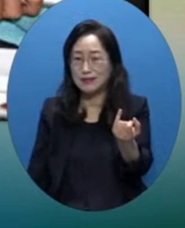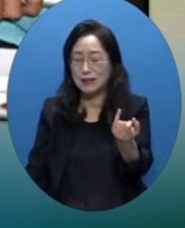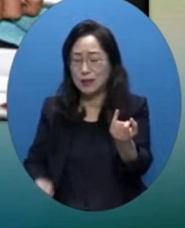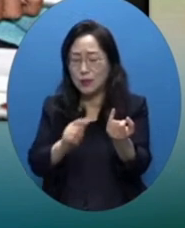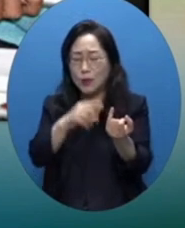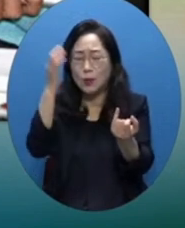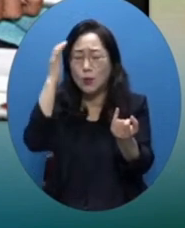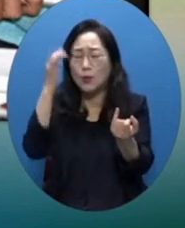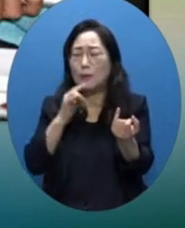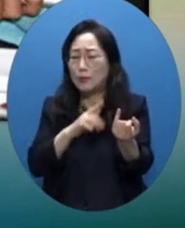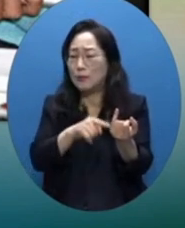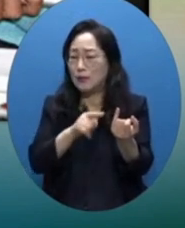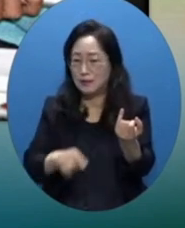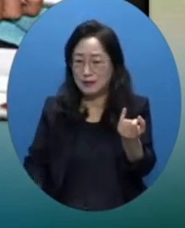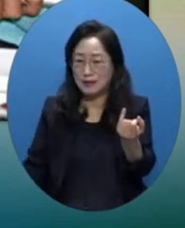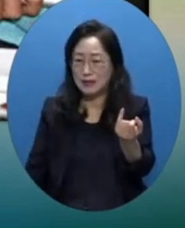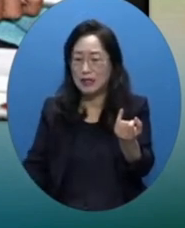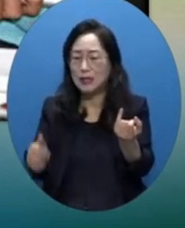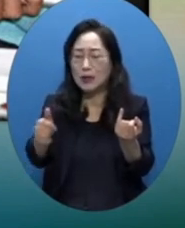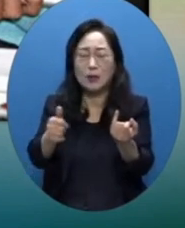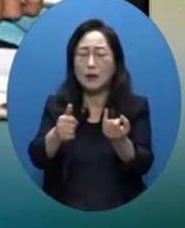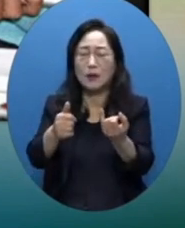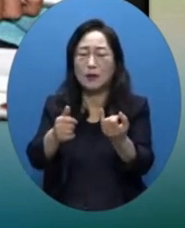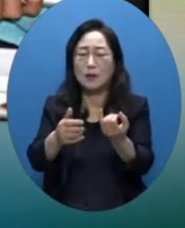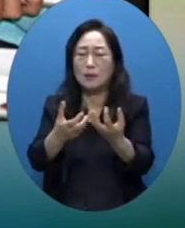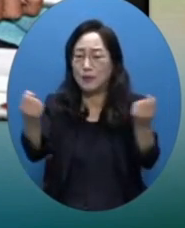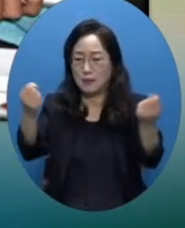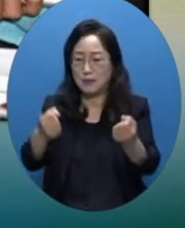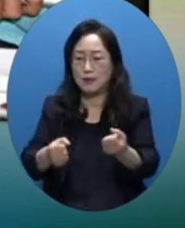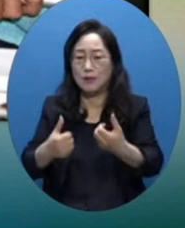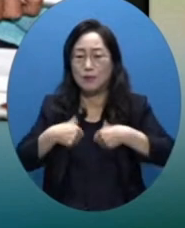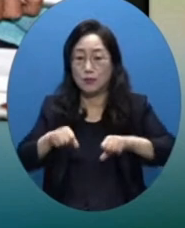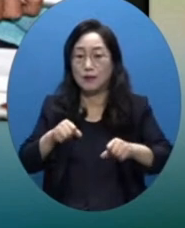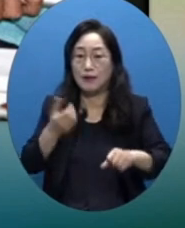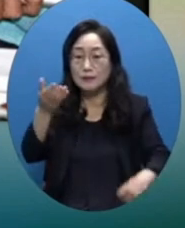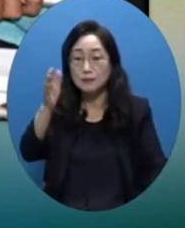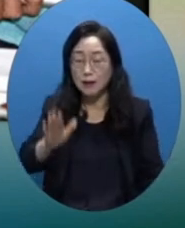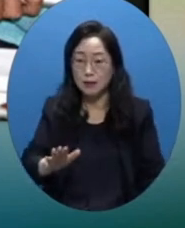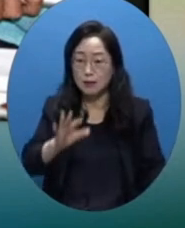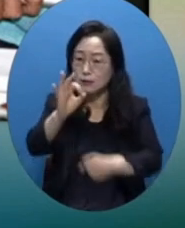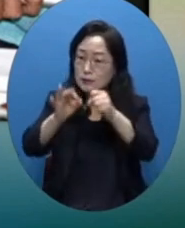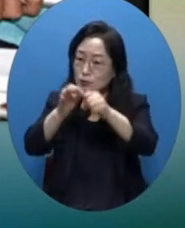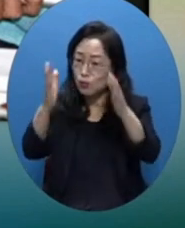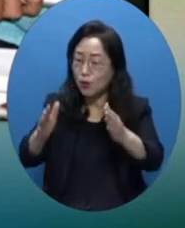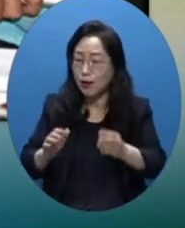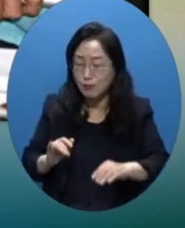고생할 것밖에 없다. 그러니 결혼을 포기해라. 근데 둘이 10년 동안 그렇게 사랑을